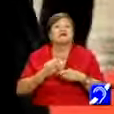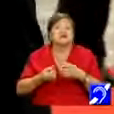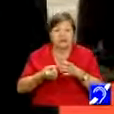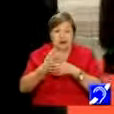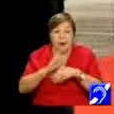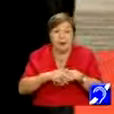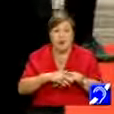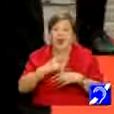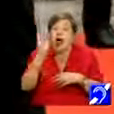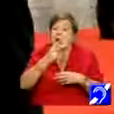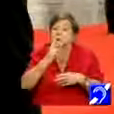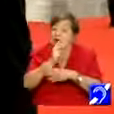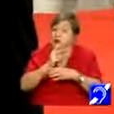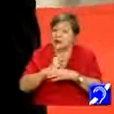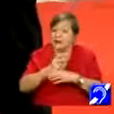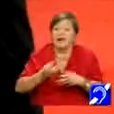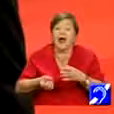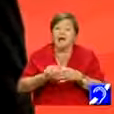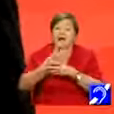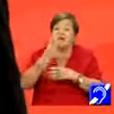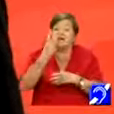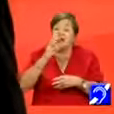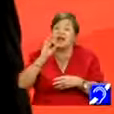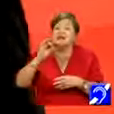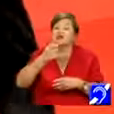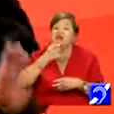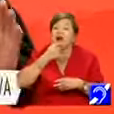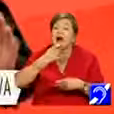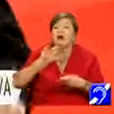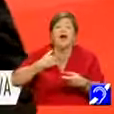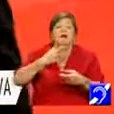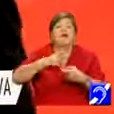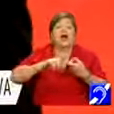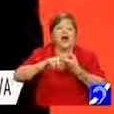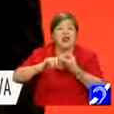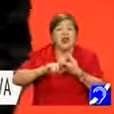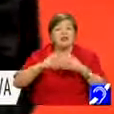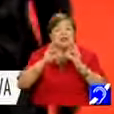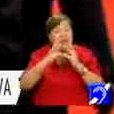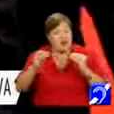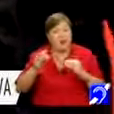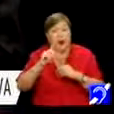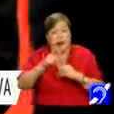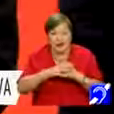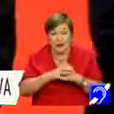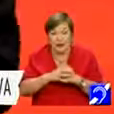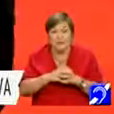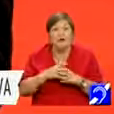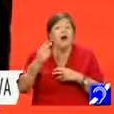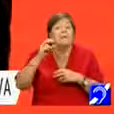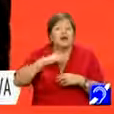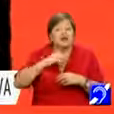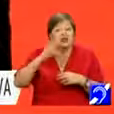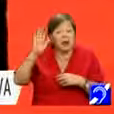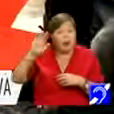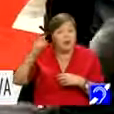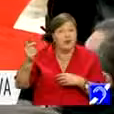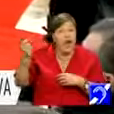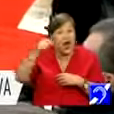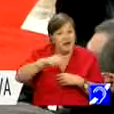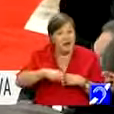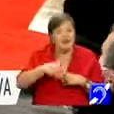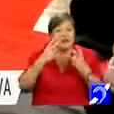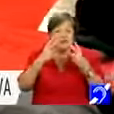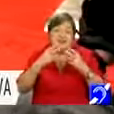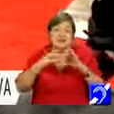când cele două state marchează 3 decenii de relații diplomatice, Maia Sandu se află la București, la invitația oficială a omologului român. Cei doi președinți